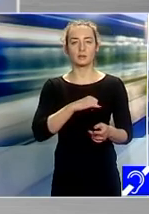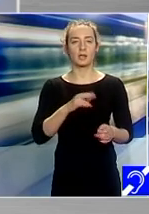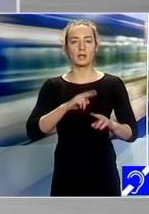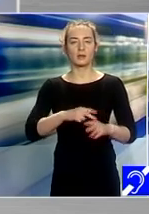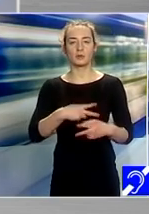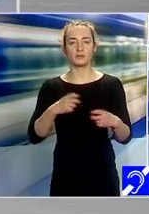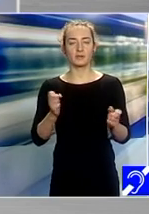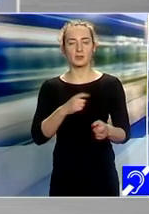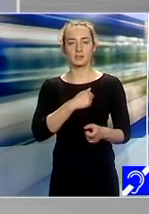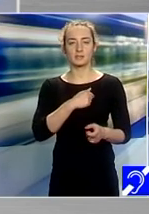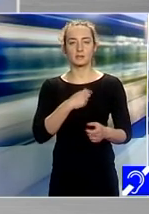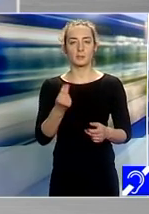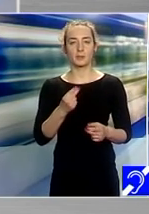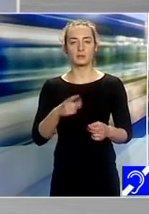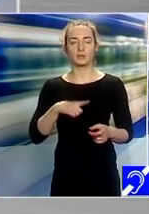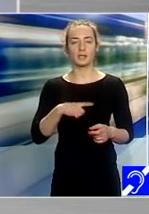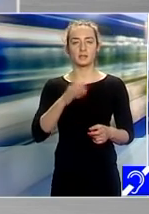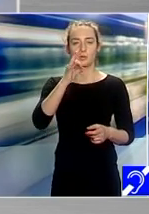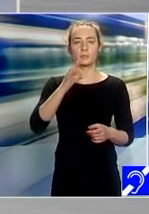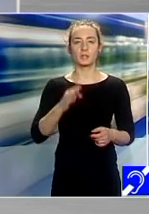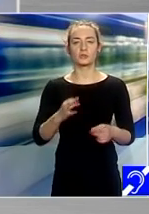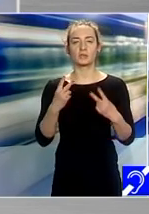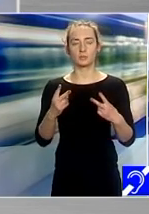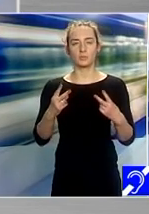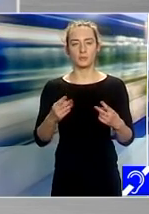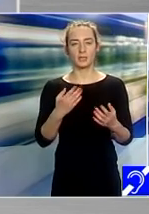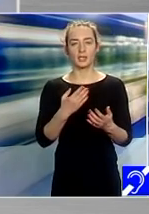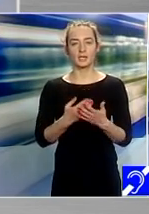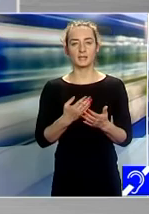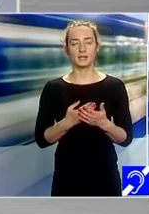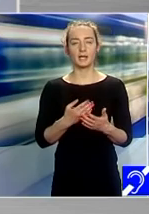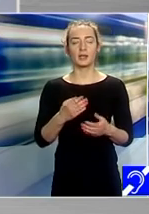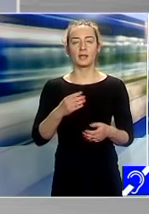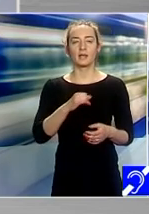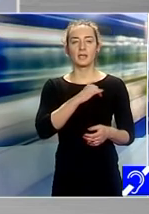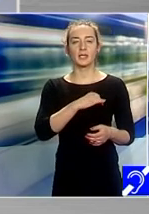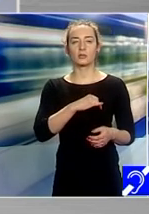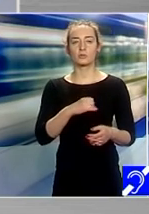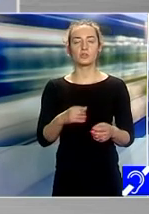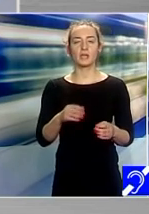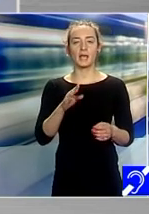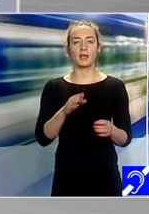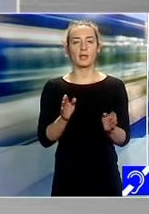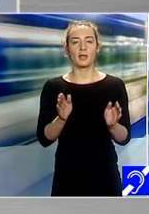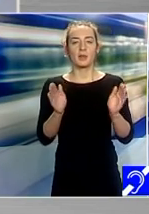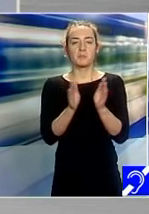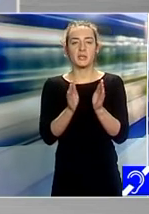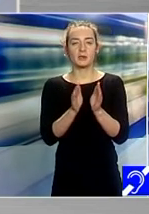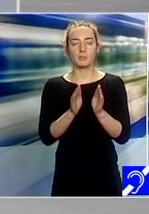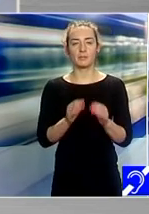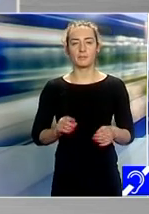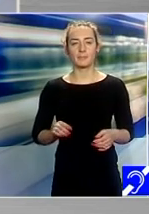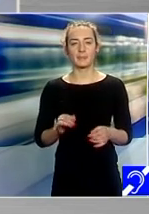sân. Pentru că este un procent important de chirurgie conservativă în care păstrăm sânul. Dar la cele la care se pune